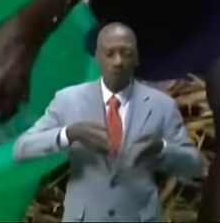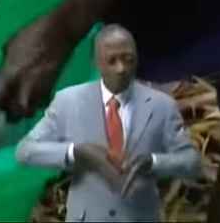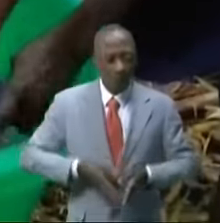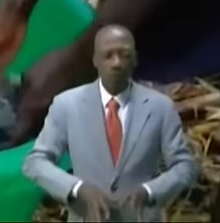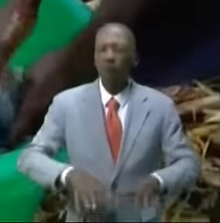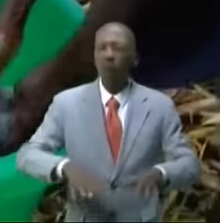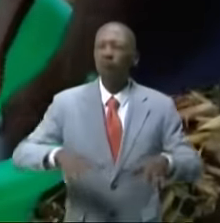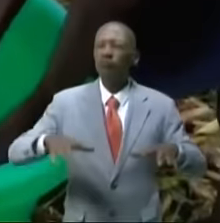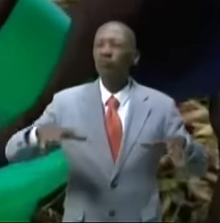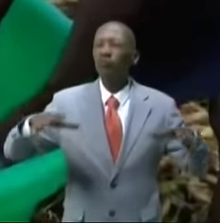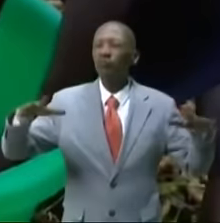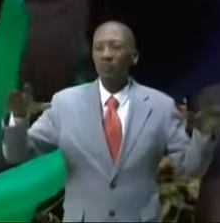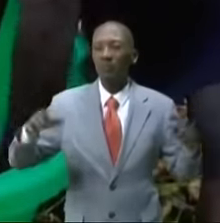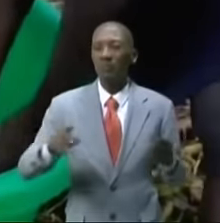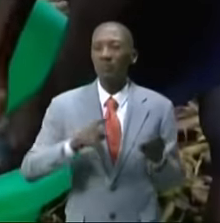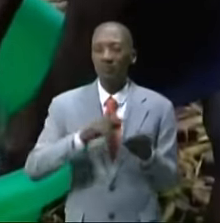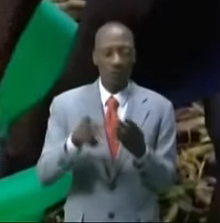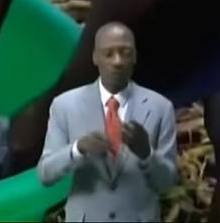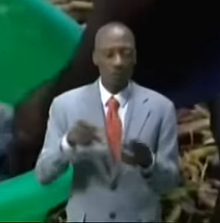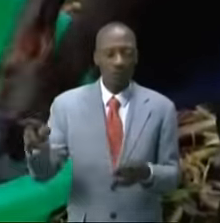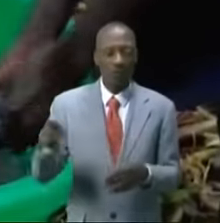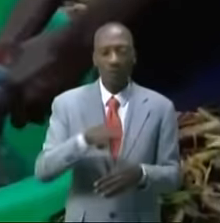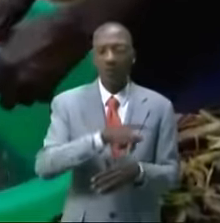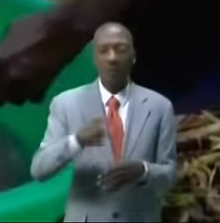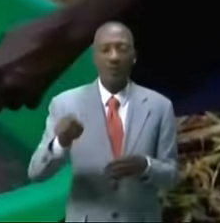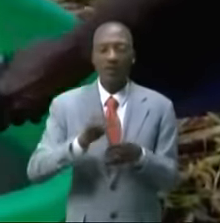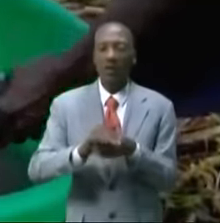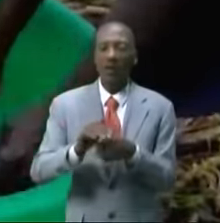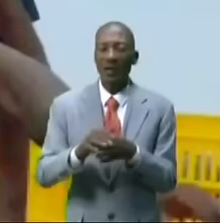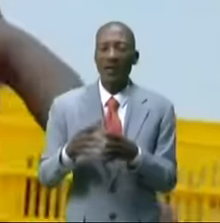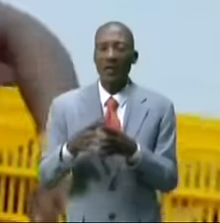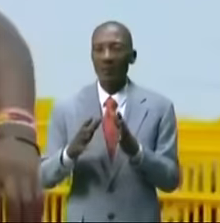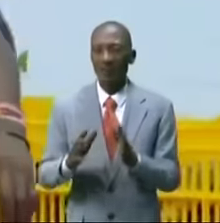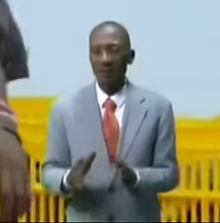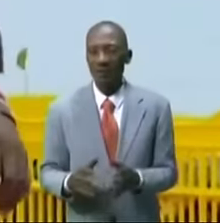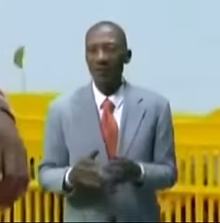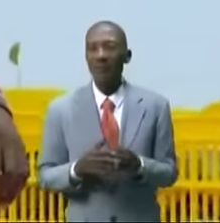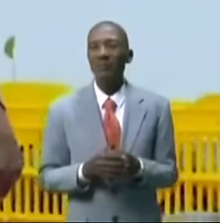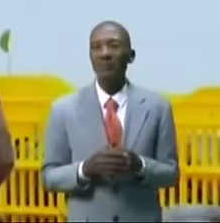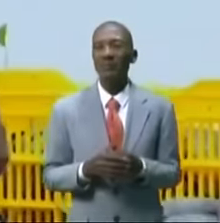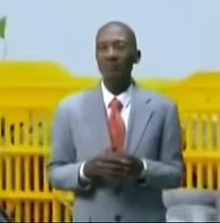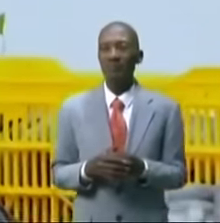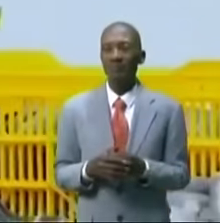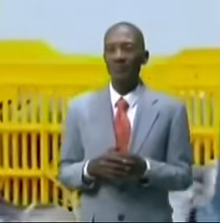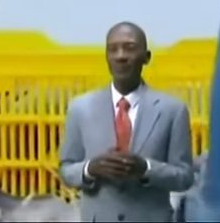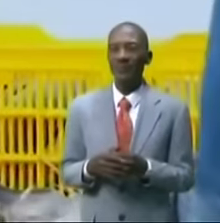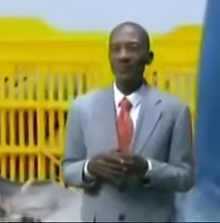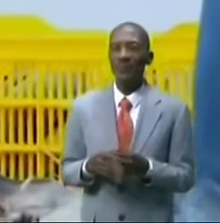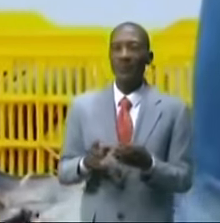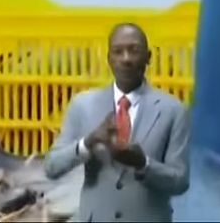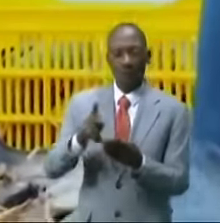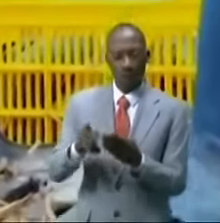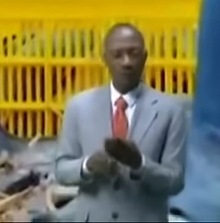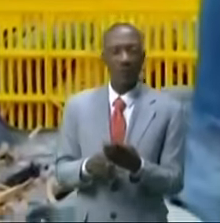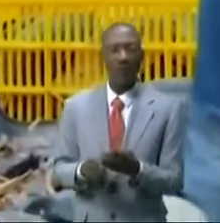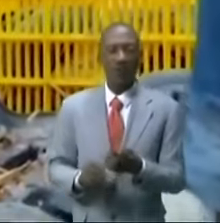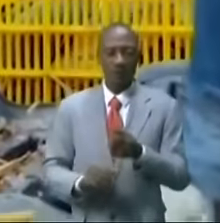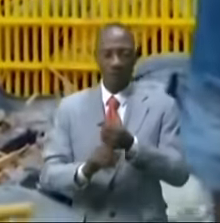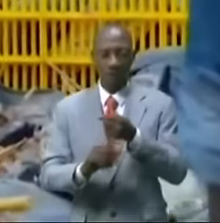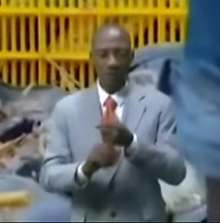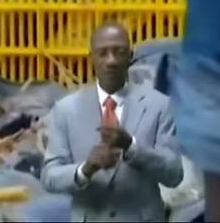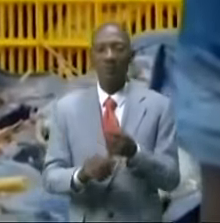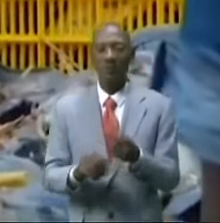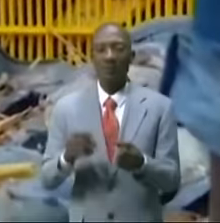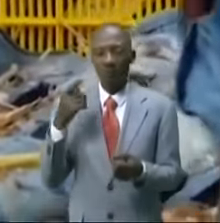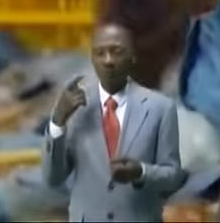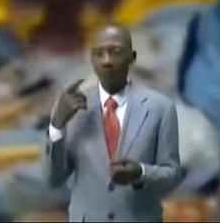dollars américains est le montant déjà dépensé à ce jour. Pour l'air, ce projet contribue à la lutte contre le